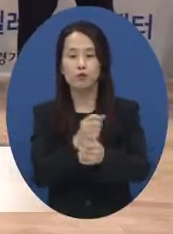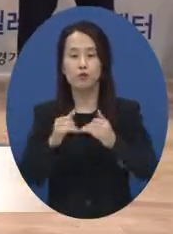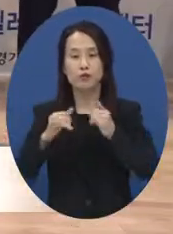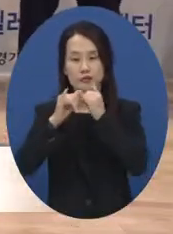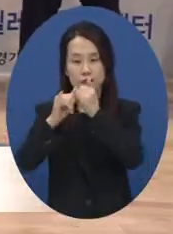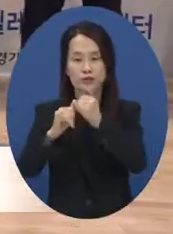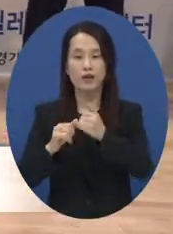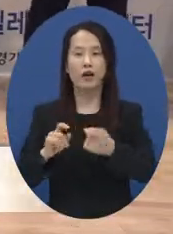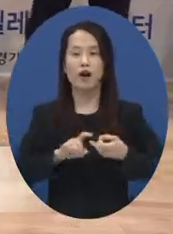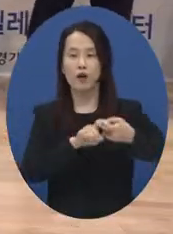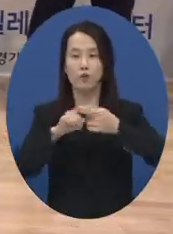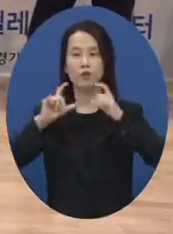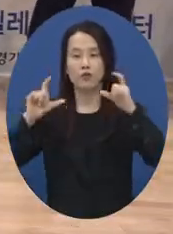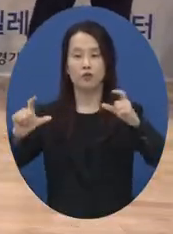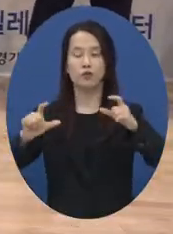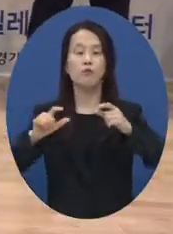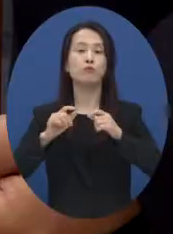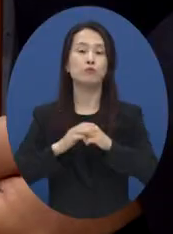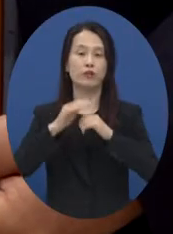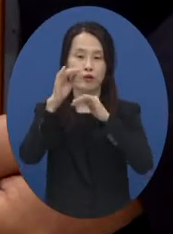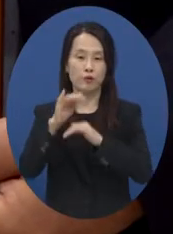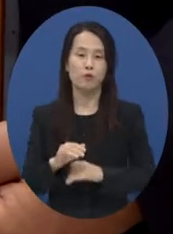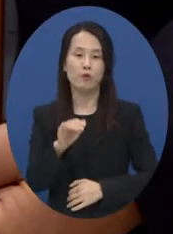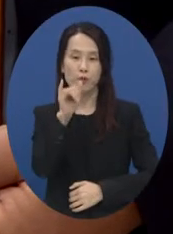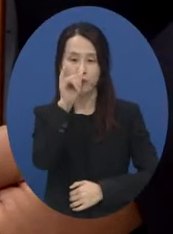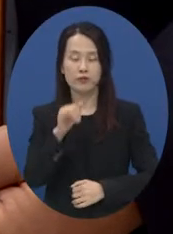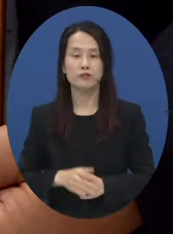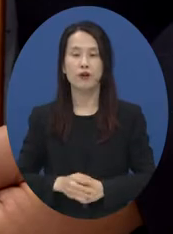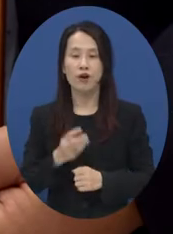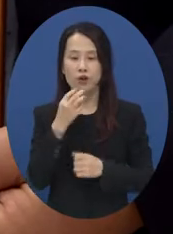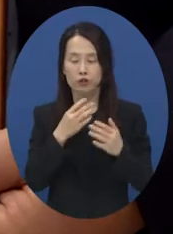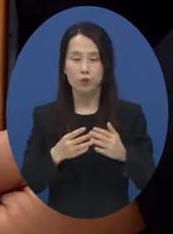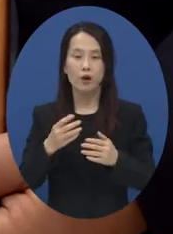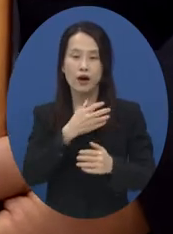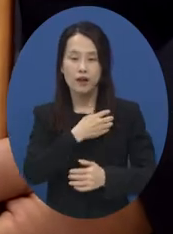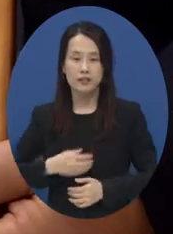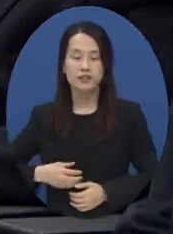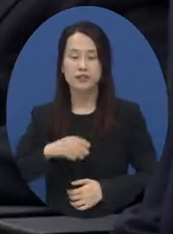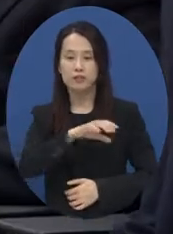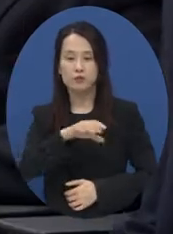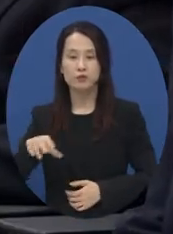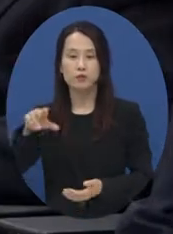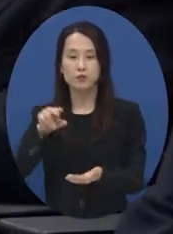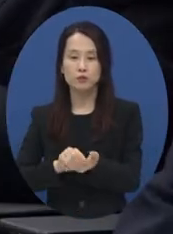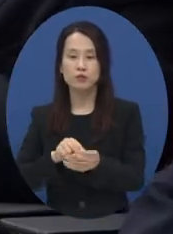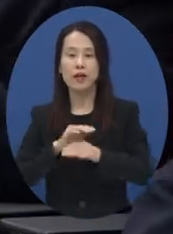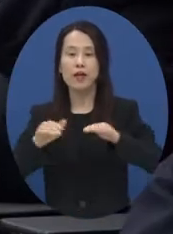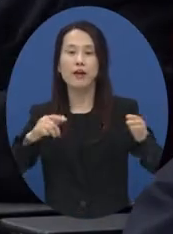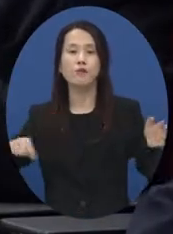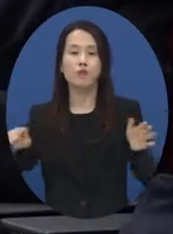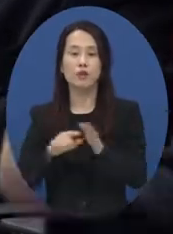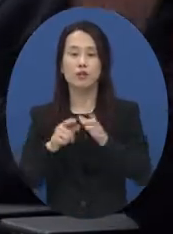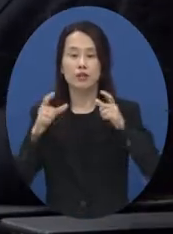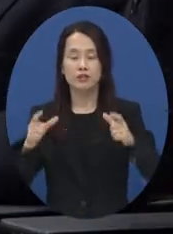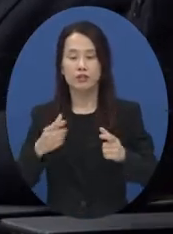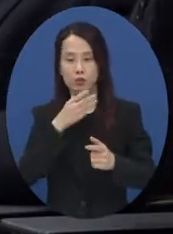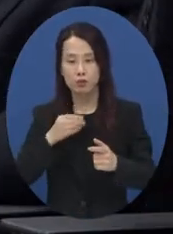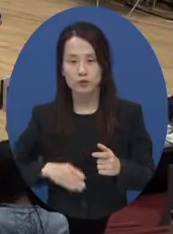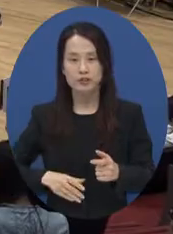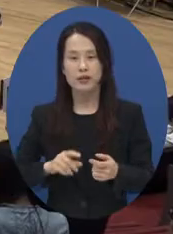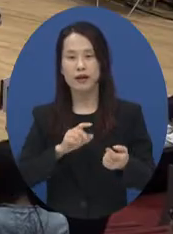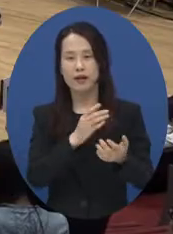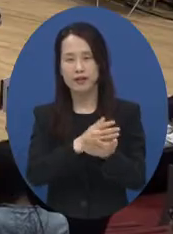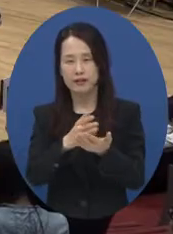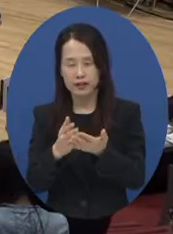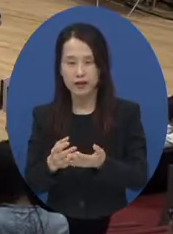공동선언문 발표 등으로 진행됐습니다. 올해는 경기도와 시군, 읍면동의 복지 문제를 해결하기 위해 지역 복지의 다양한 주체들이 다 함께